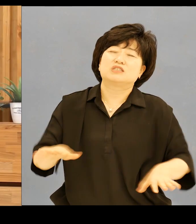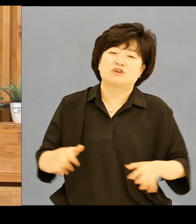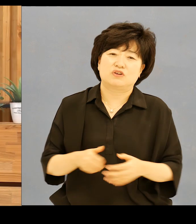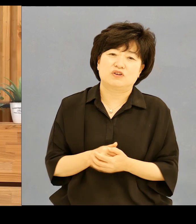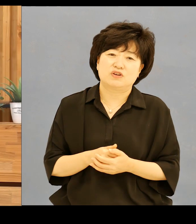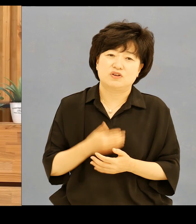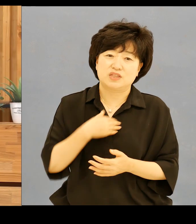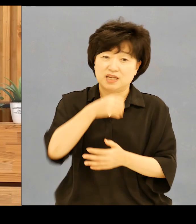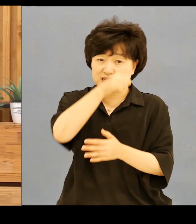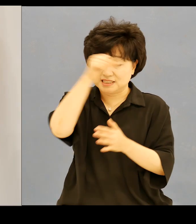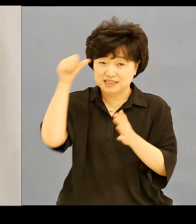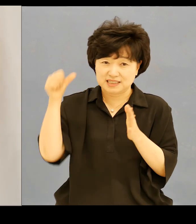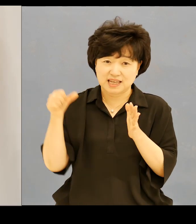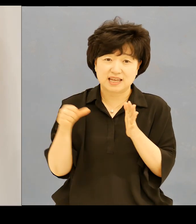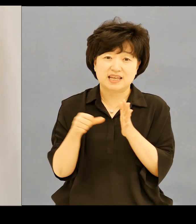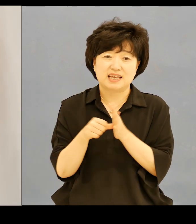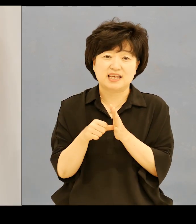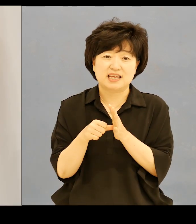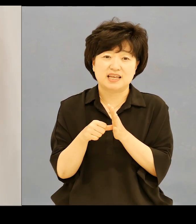뭐 내 인생을